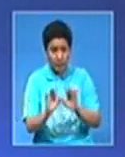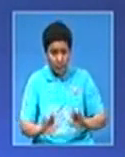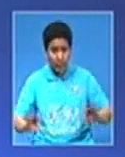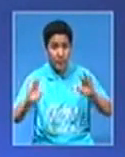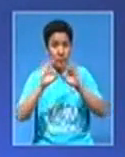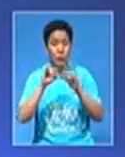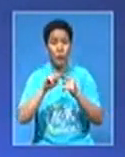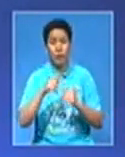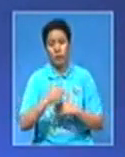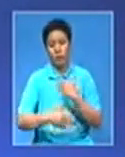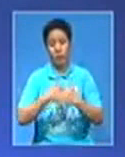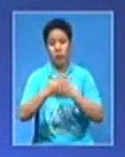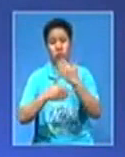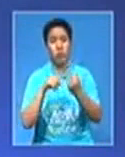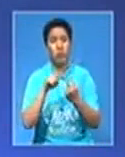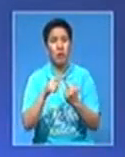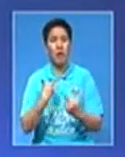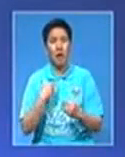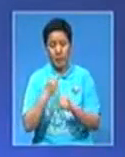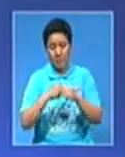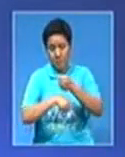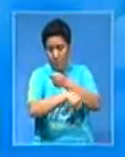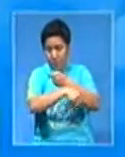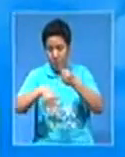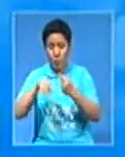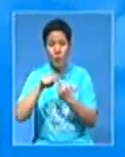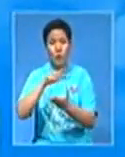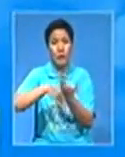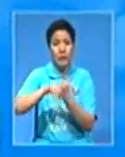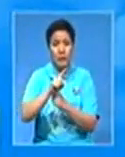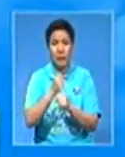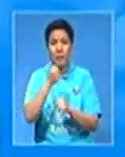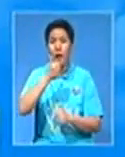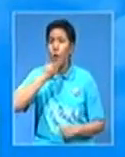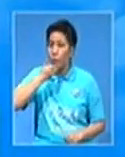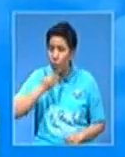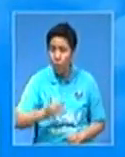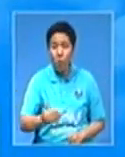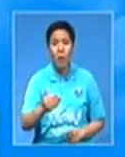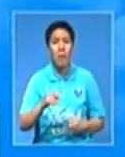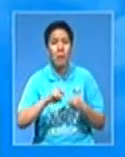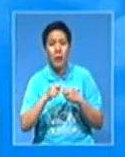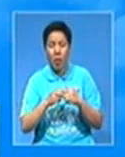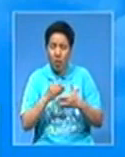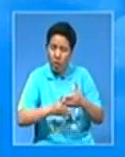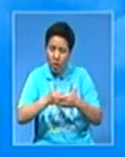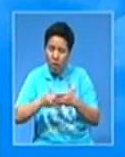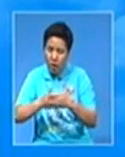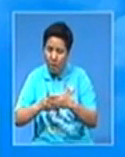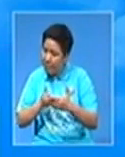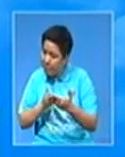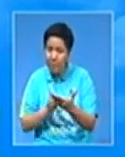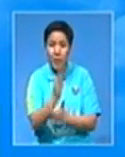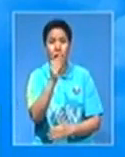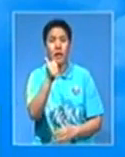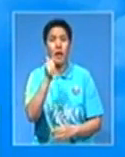ในการขับเคลื่อนให้เรานั้นสามารถที่จะปรับโครงสร้างเศรษฐกิจให้มีการพัฒนาอย่างยั่งยืนหลุดพ้นกับดัก ประเทศที่มีรายได้ปานกล